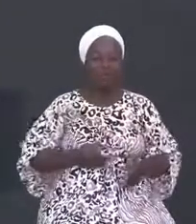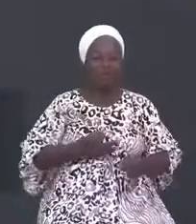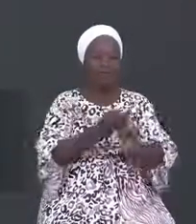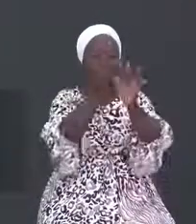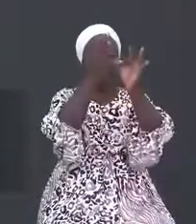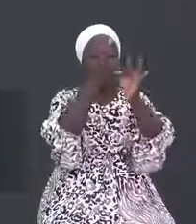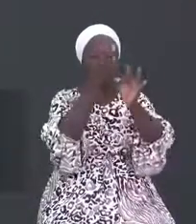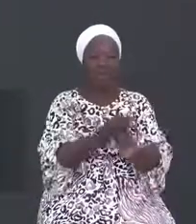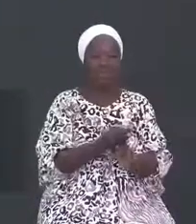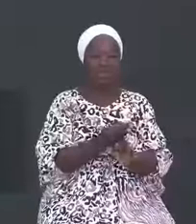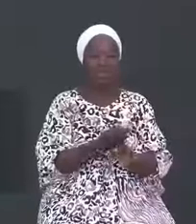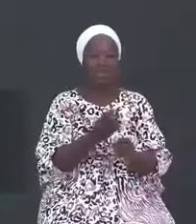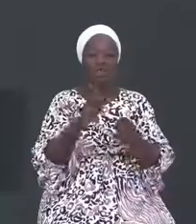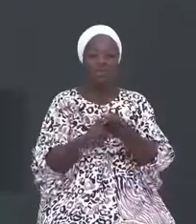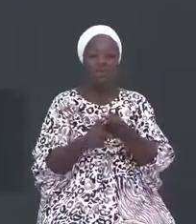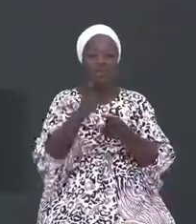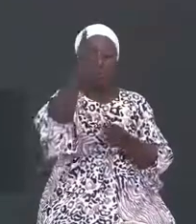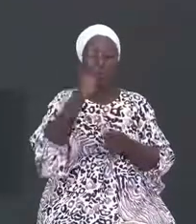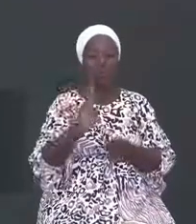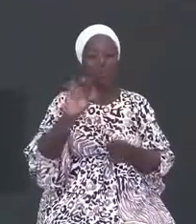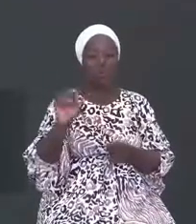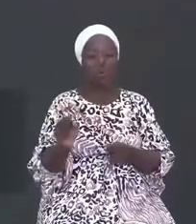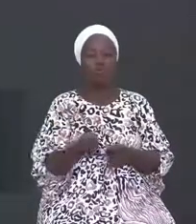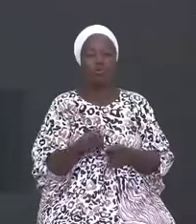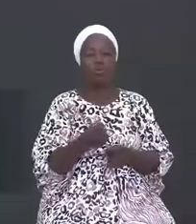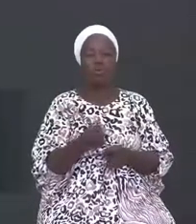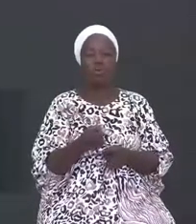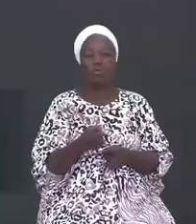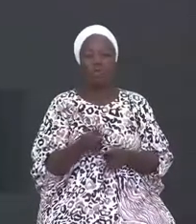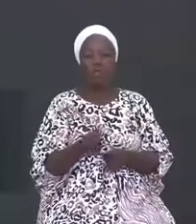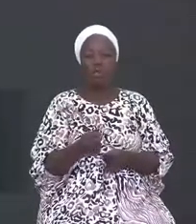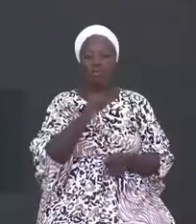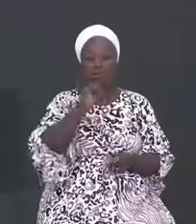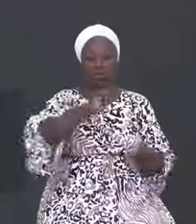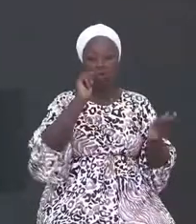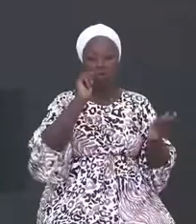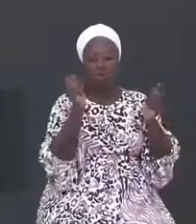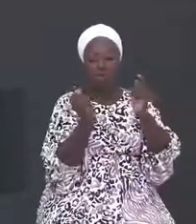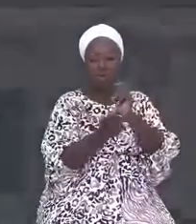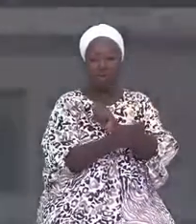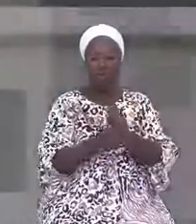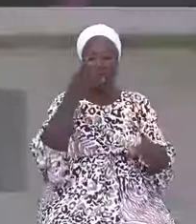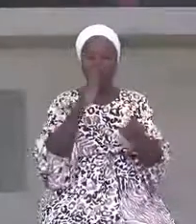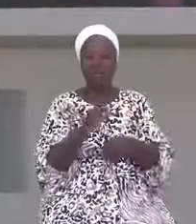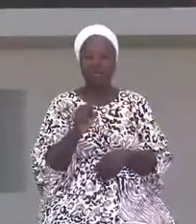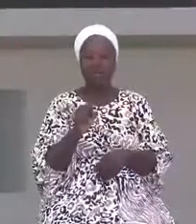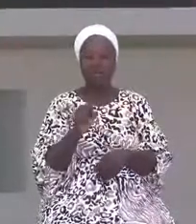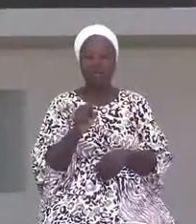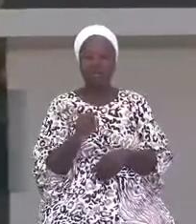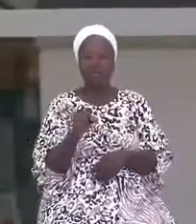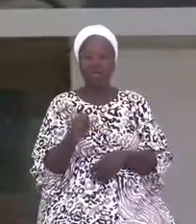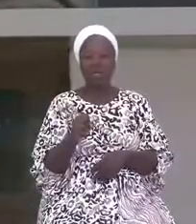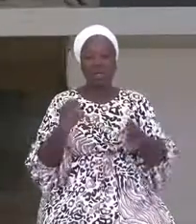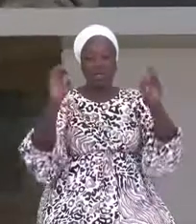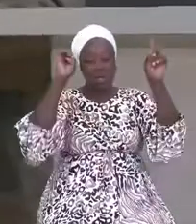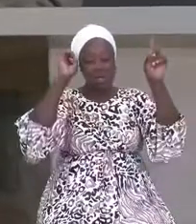promesses immuables de Dieu. La fidélité. Il est si fidèle.